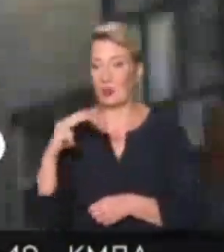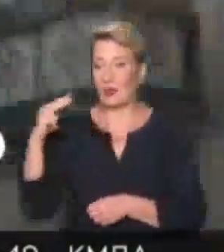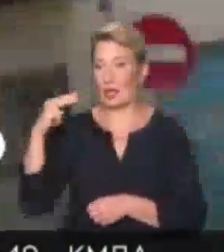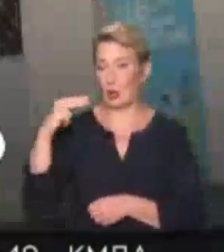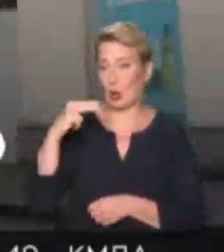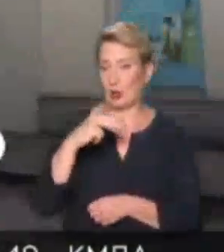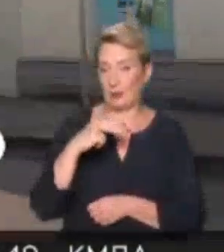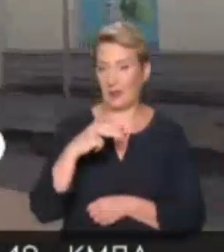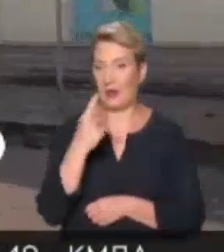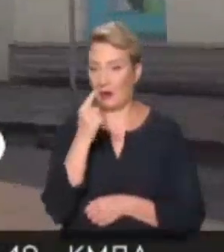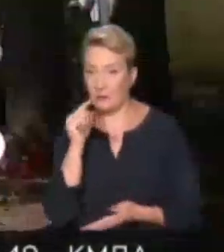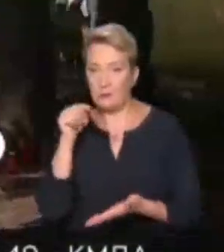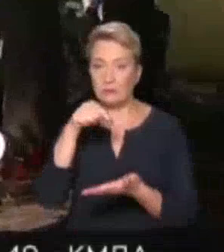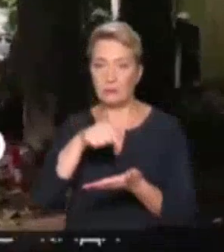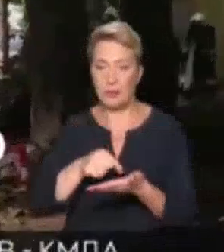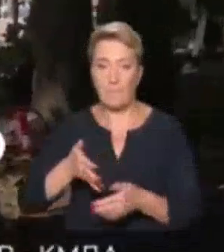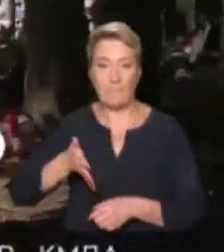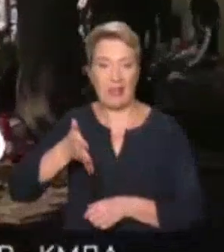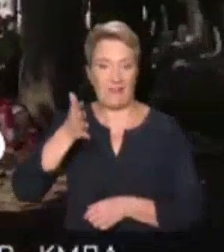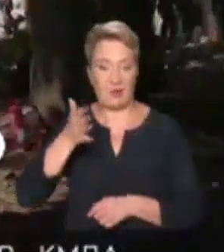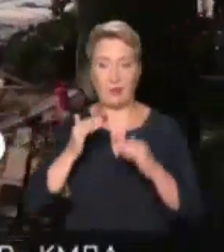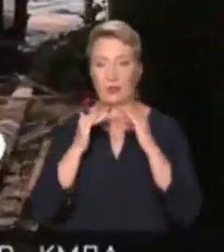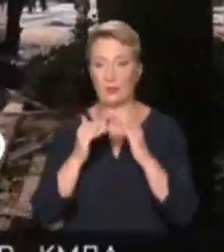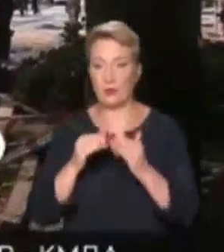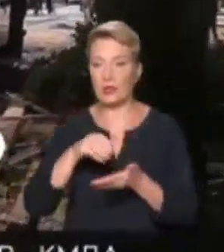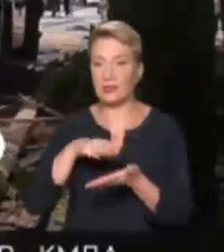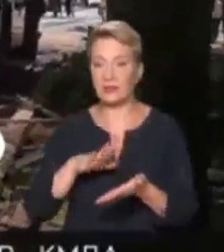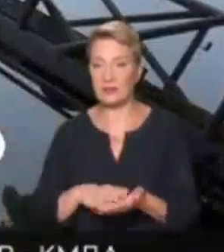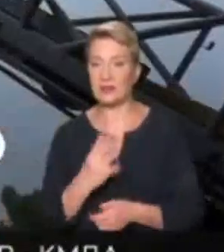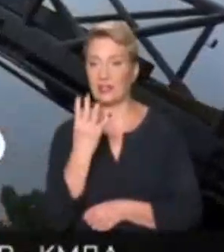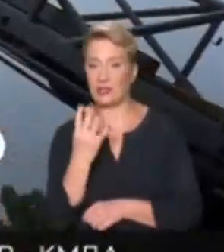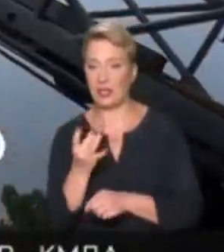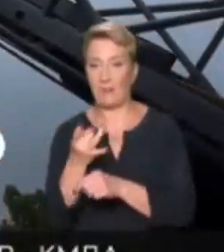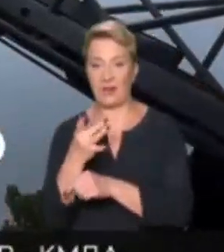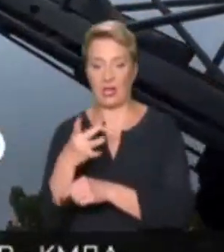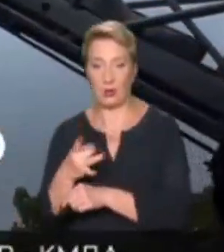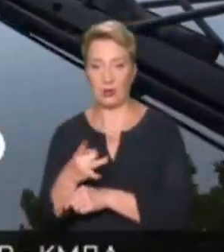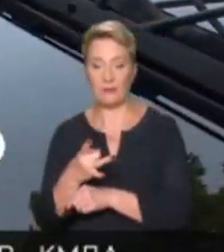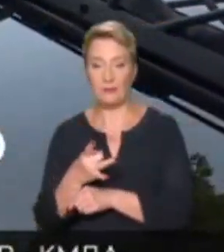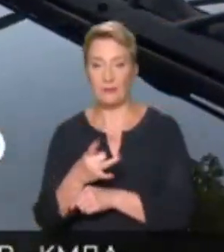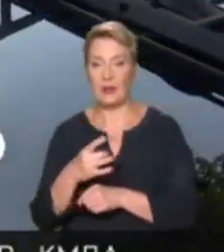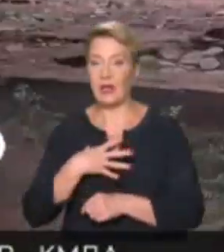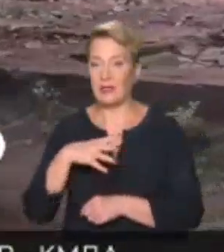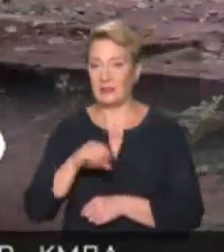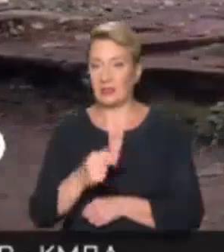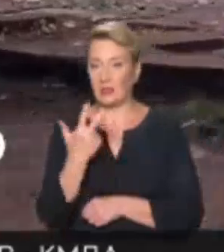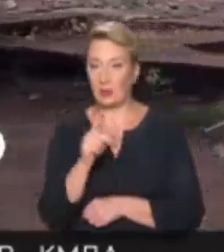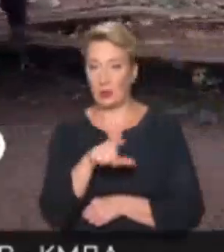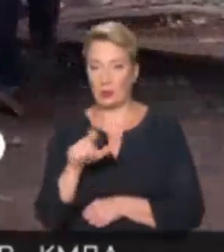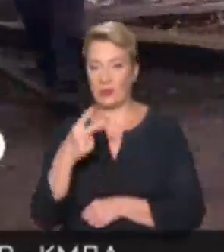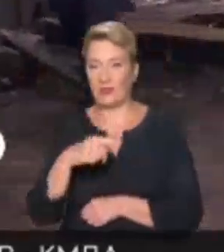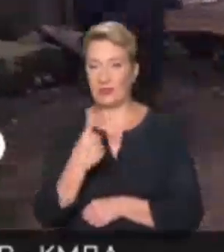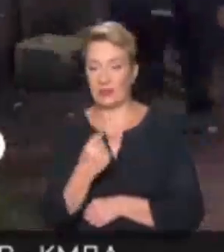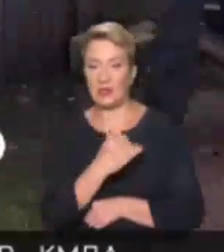Один влучив у п'ятиповерховий житловий будинок. Всього зафіксували 4 прильоти. Внаслідок атаки загинуло 3 людей, 21 особа